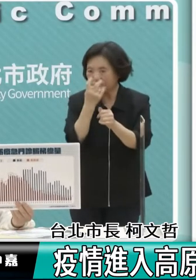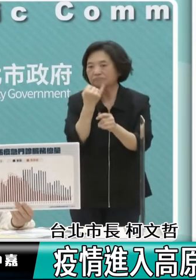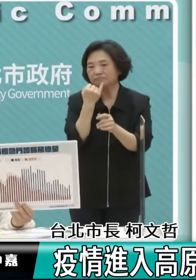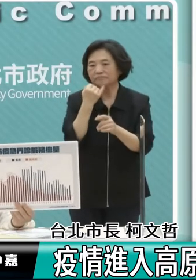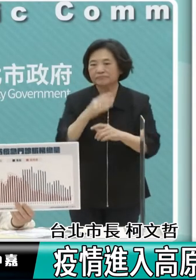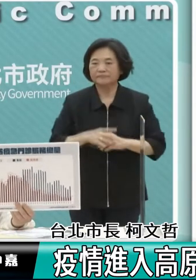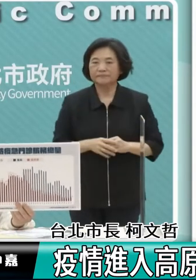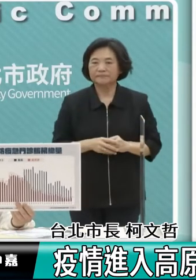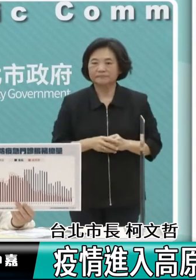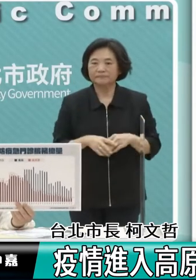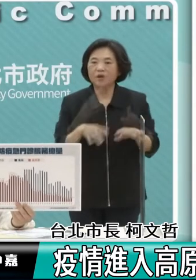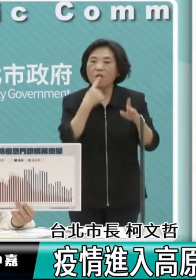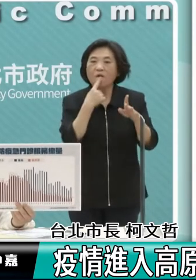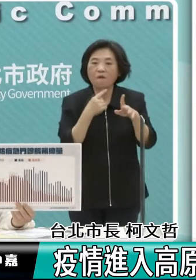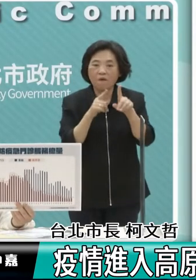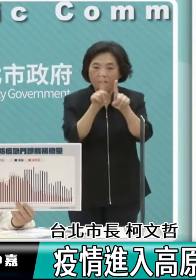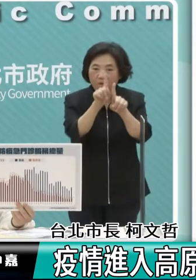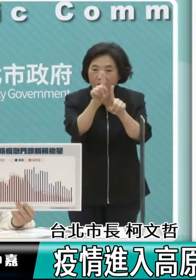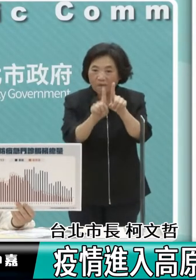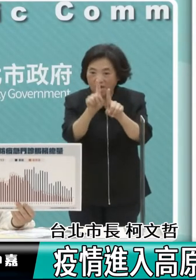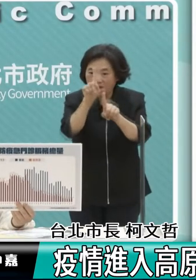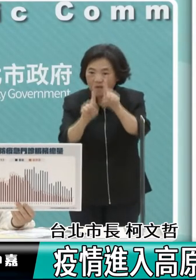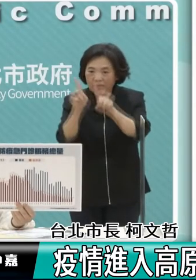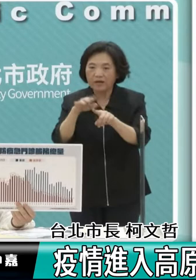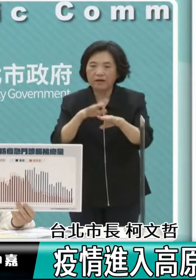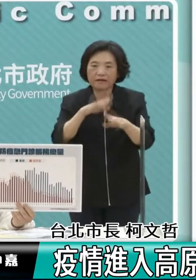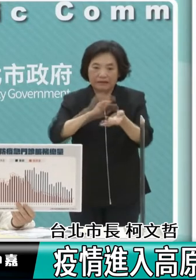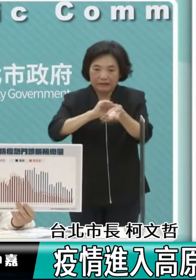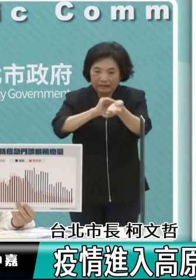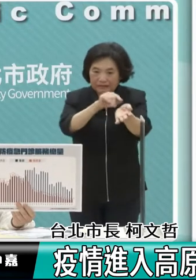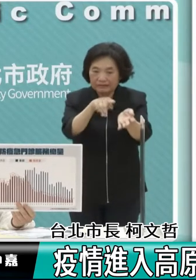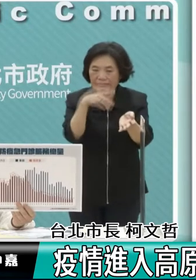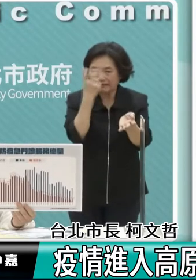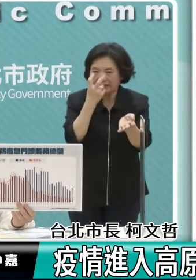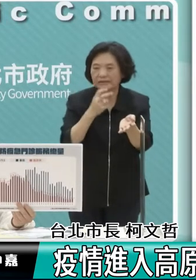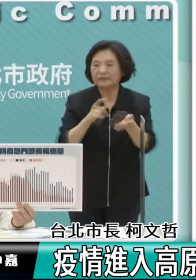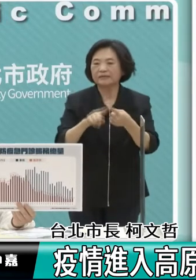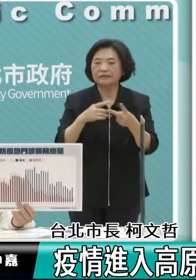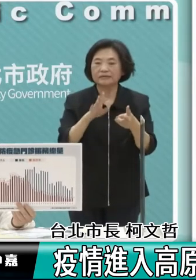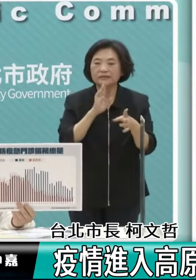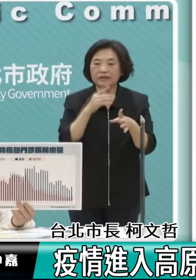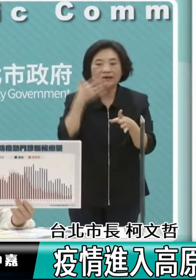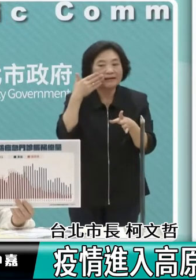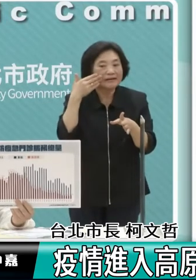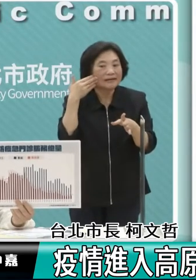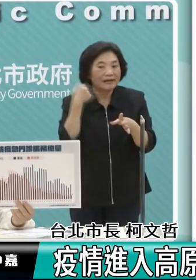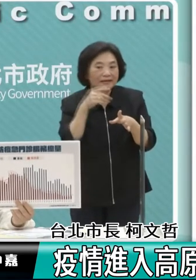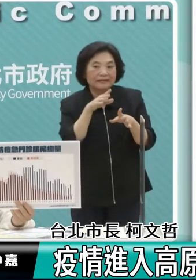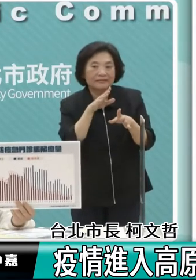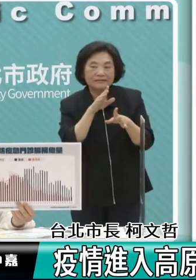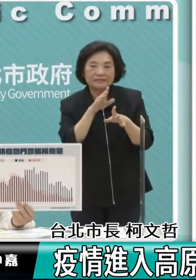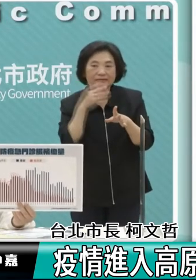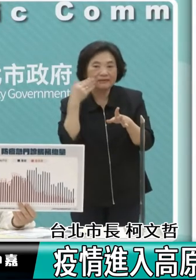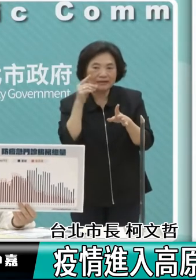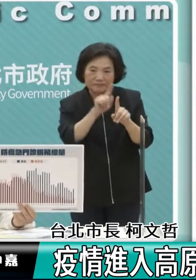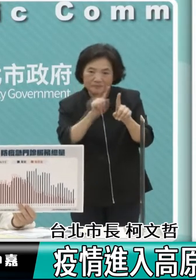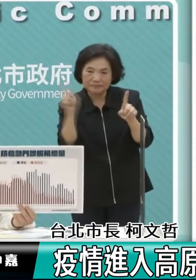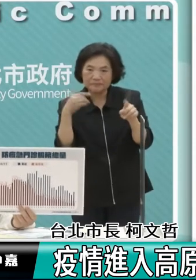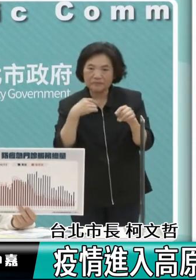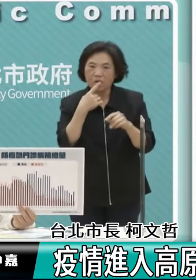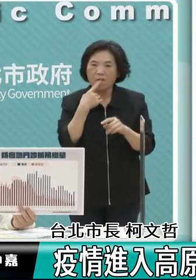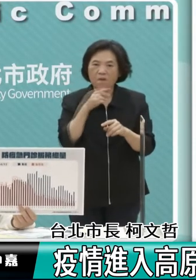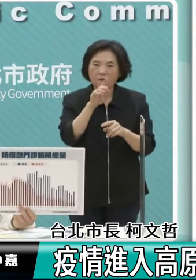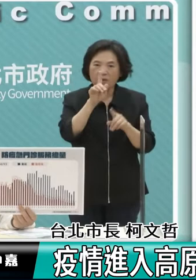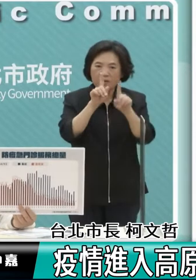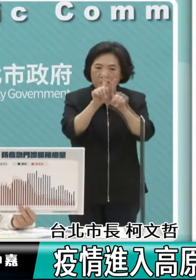是这样，红色的是实际来看病的量，那蓝色的是我准备的量。所以从这图看起来就很明显嘛，